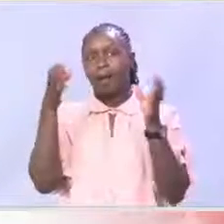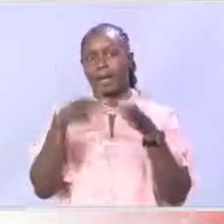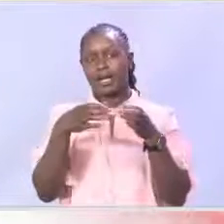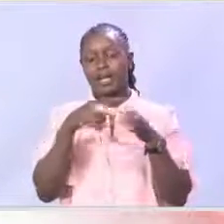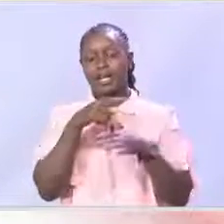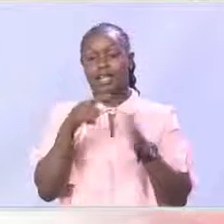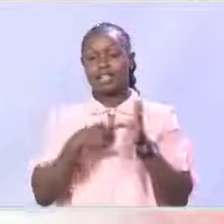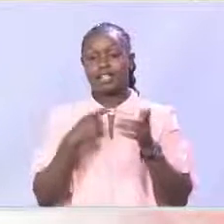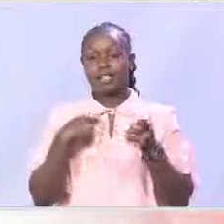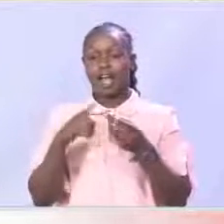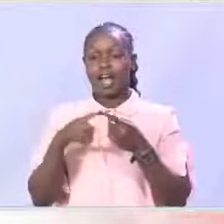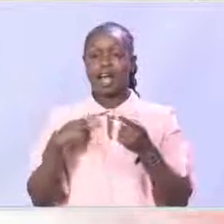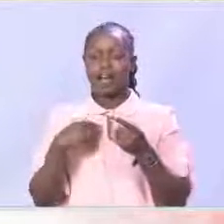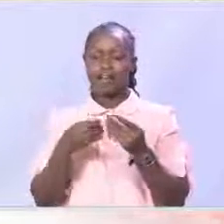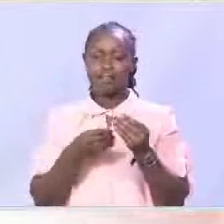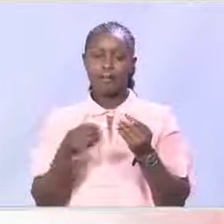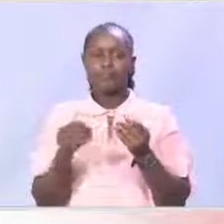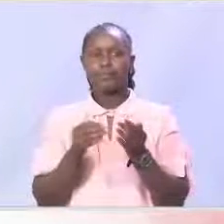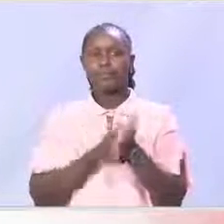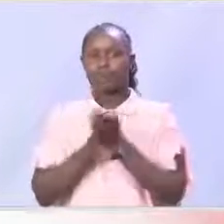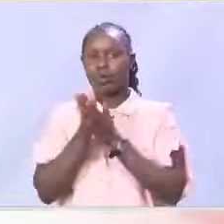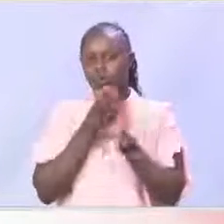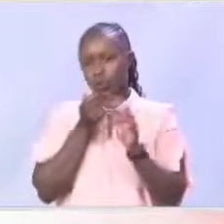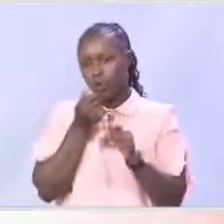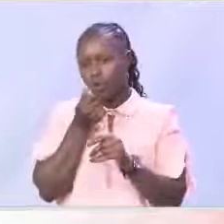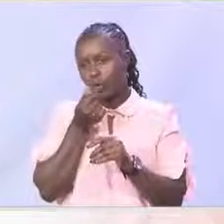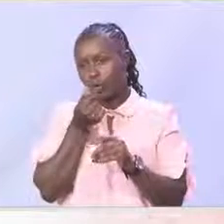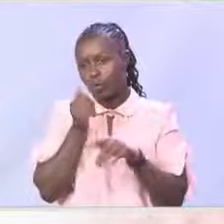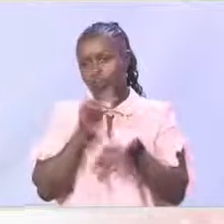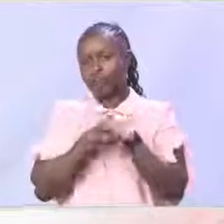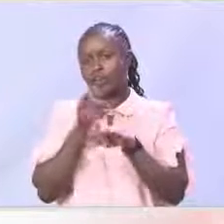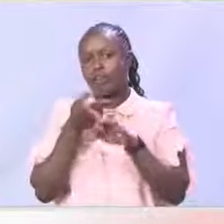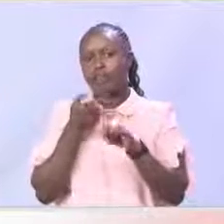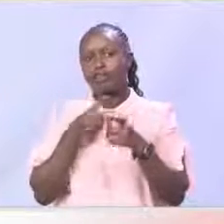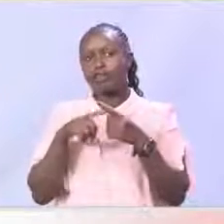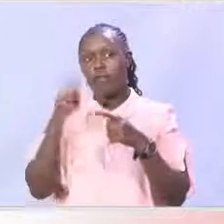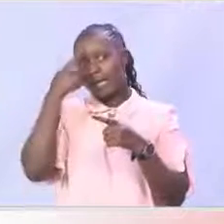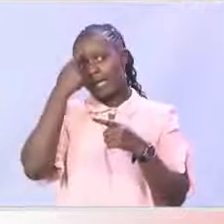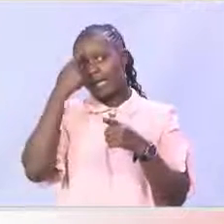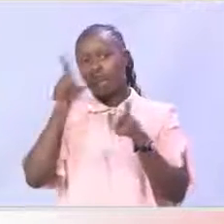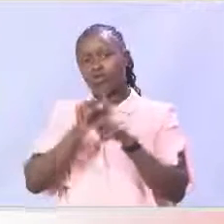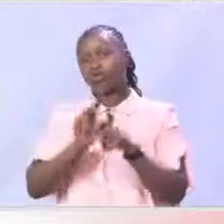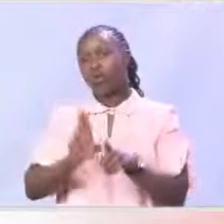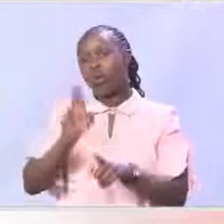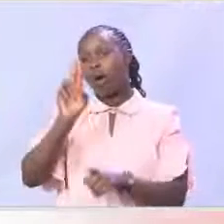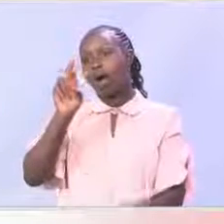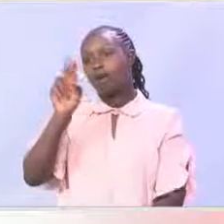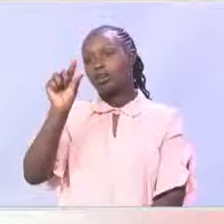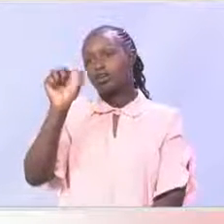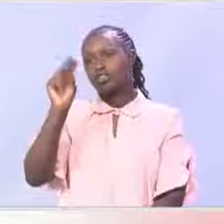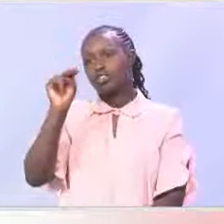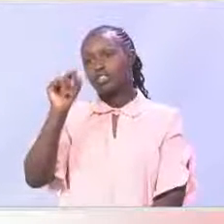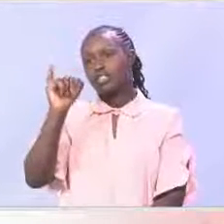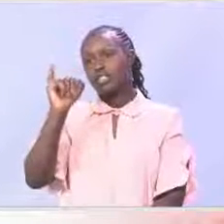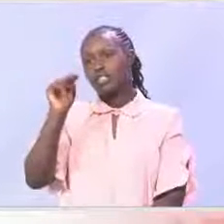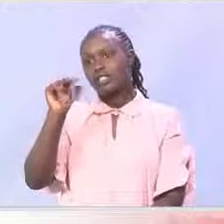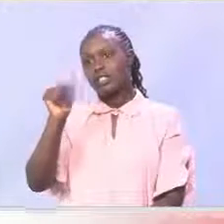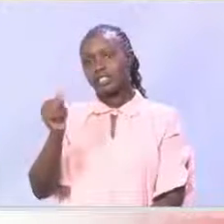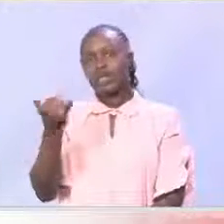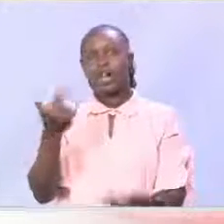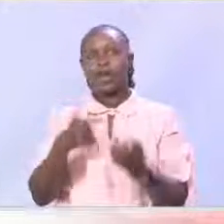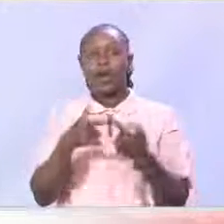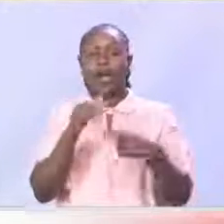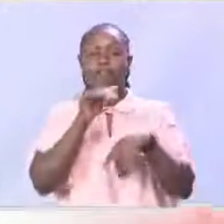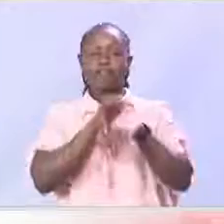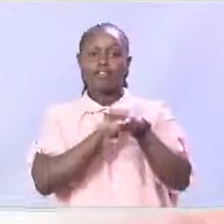njugu kutengeneza blue band kutoka India na kutoka Argentina. Kwa hivyo wamecontract wakulima wetu wa Taveta